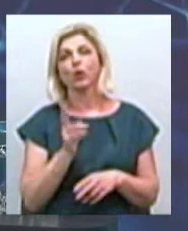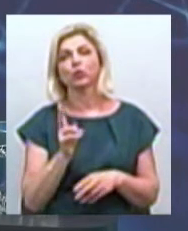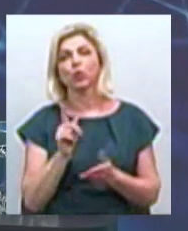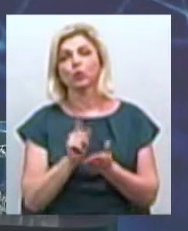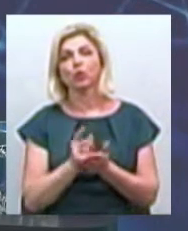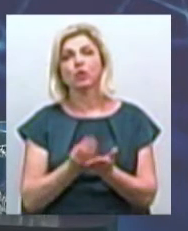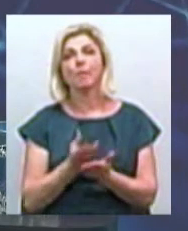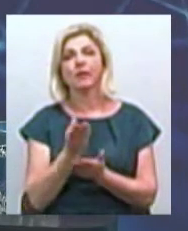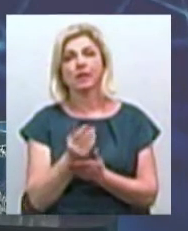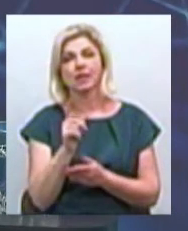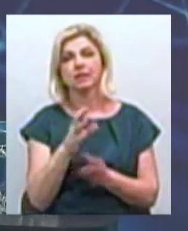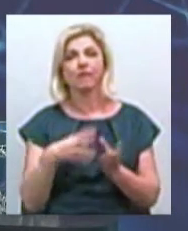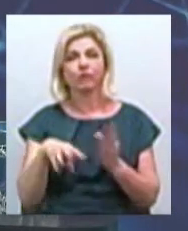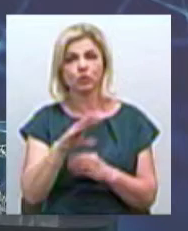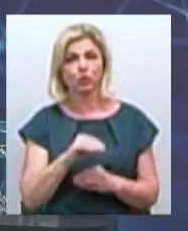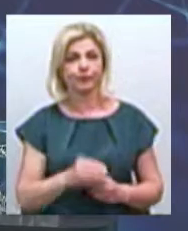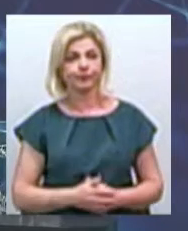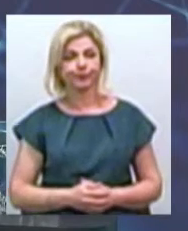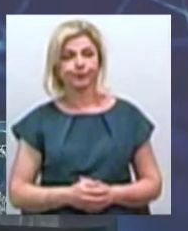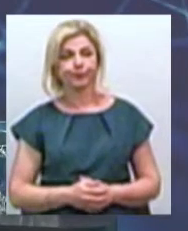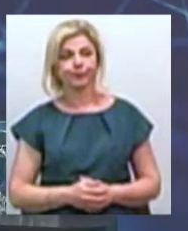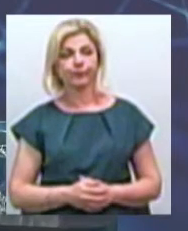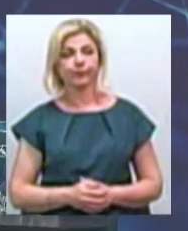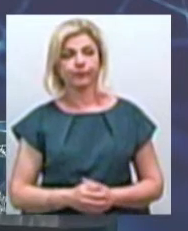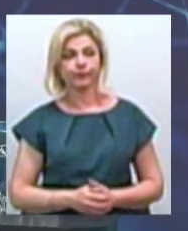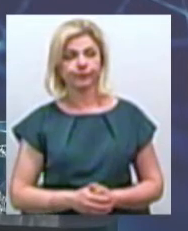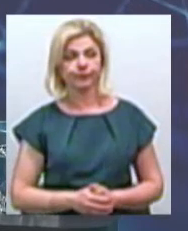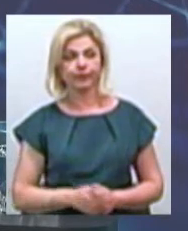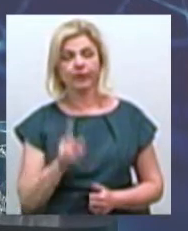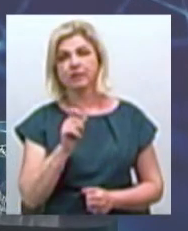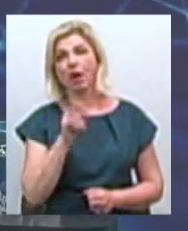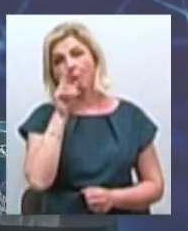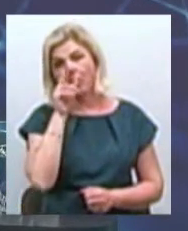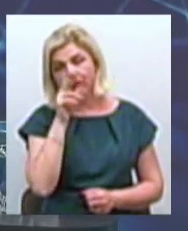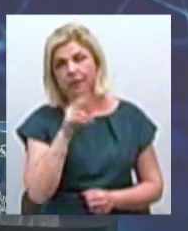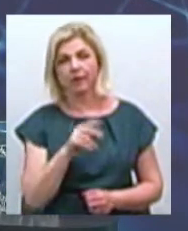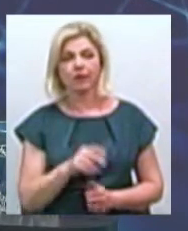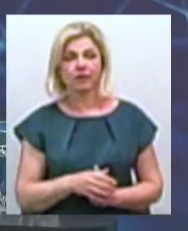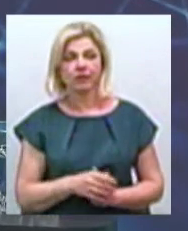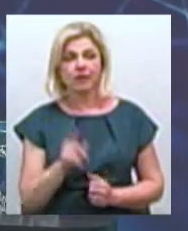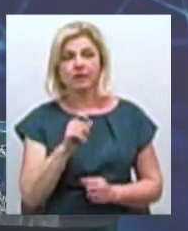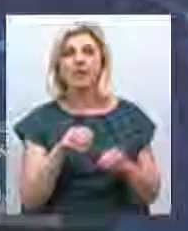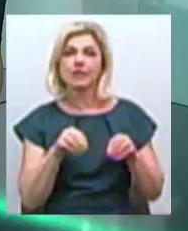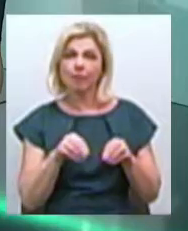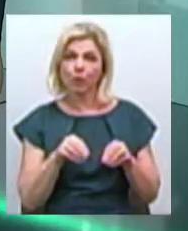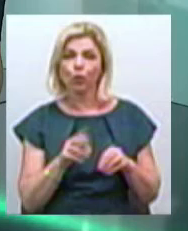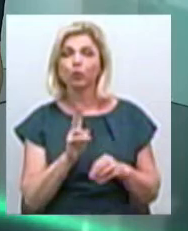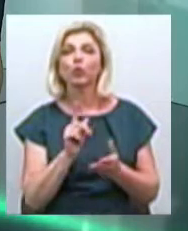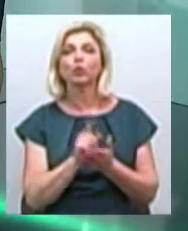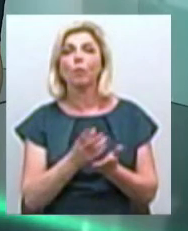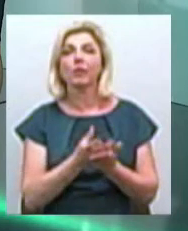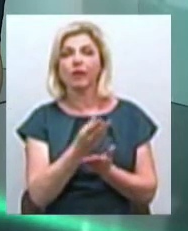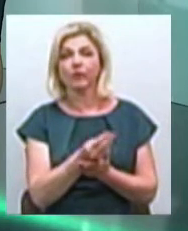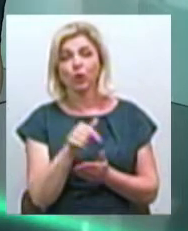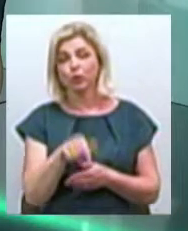платити за все це? За що саме? Ось за ці помилки і за землю. Ну, помилки, тут